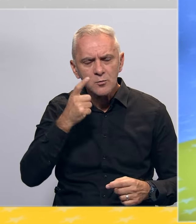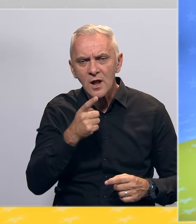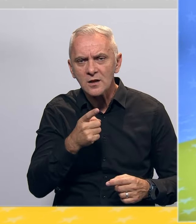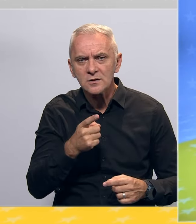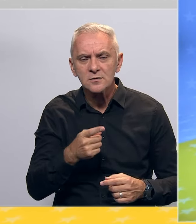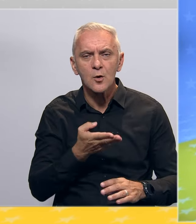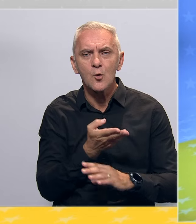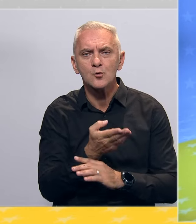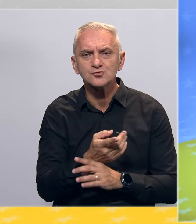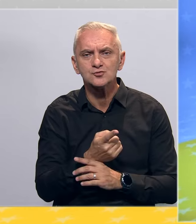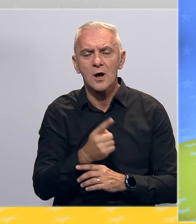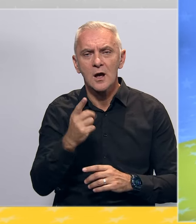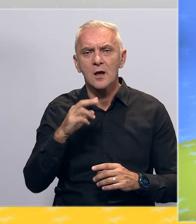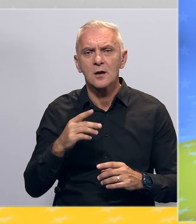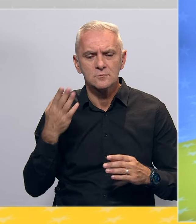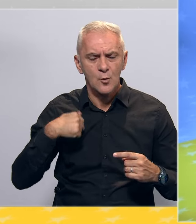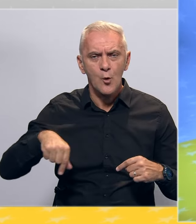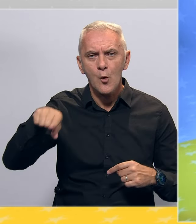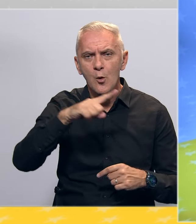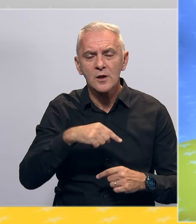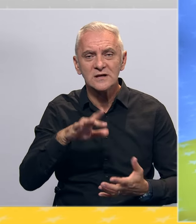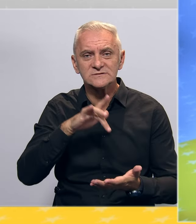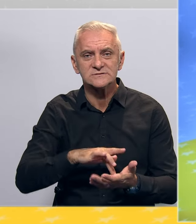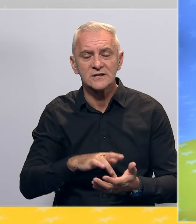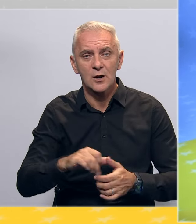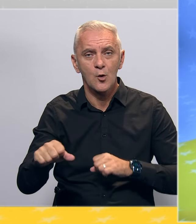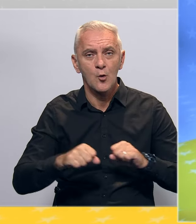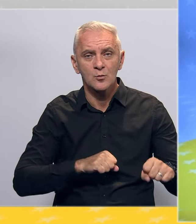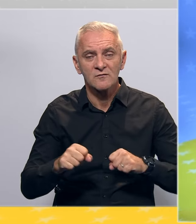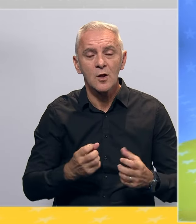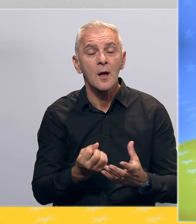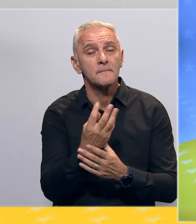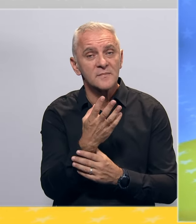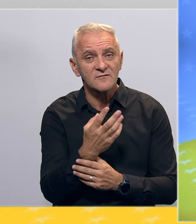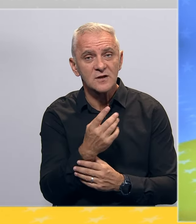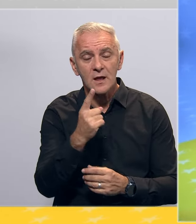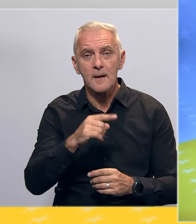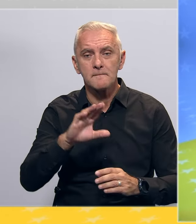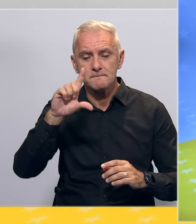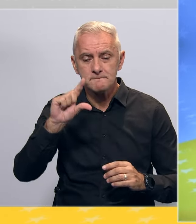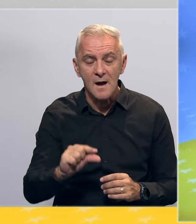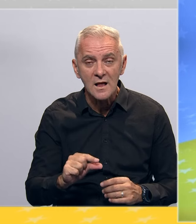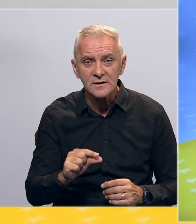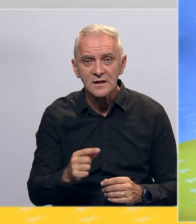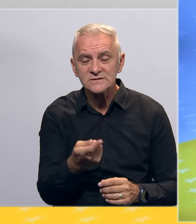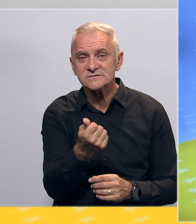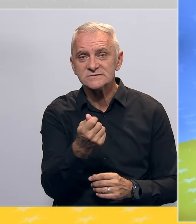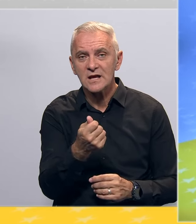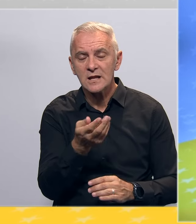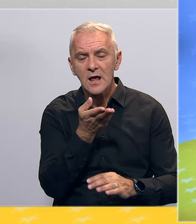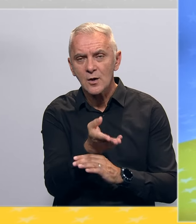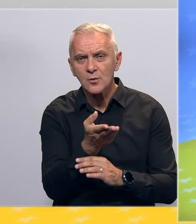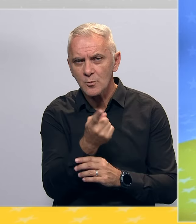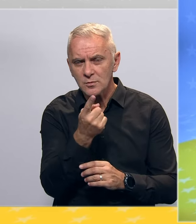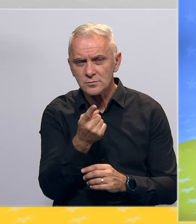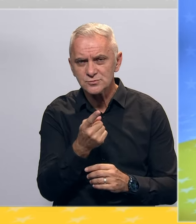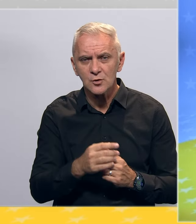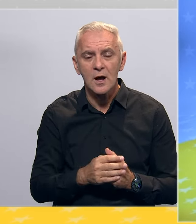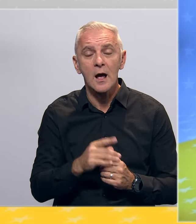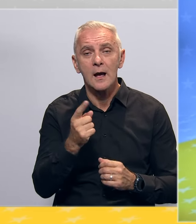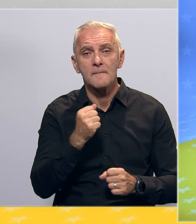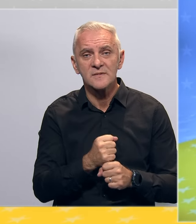okoliša kroz centralizovanje upravljanja i organizovanja komunalne privrede uz niže cijene komunalnih usluga i kreiranje i